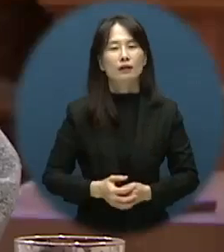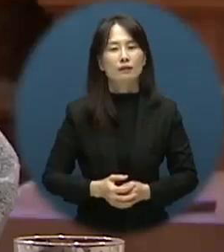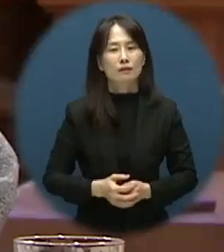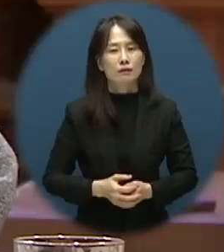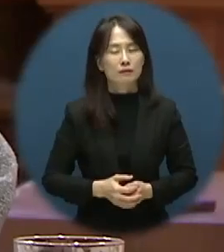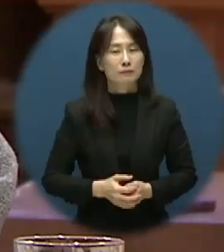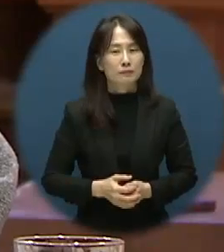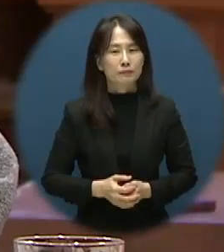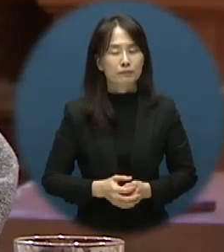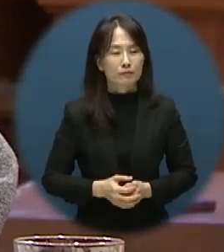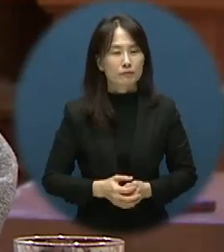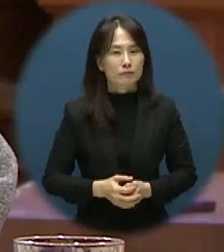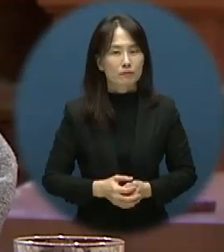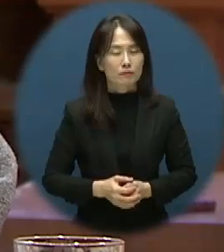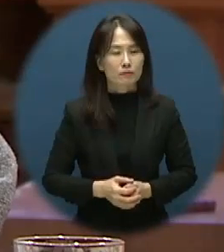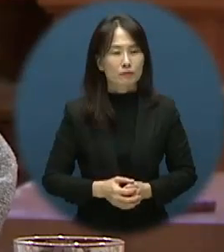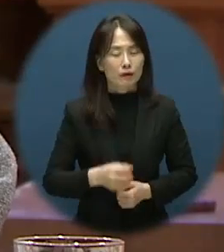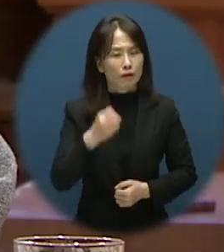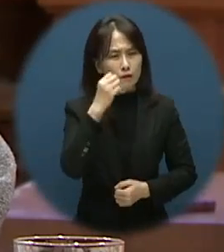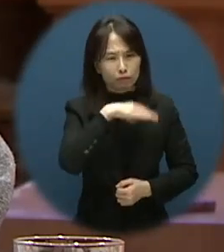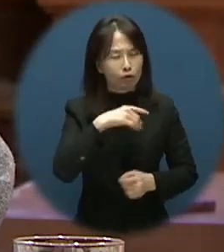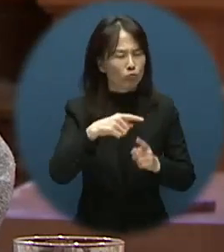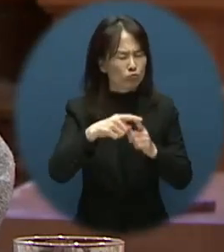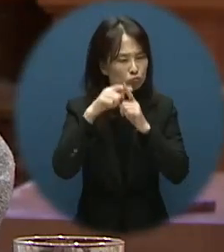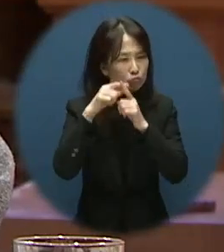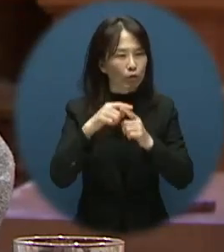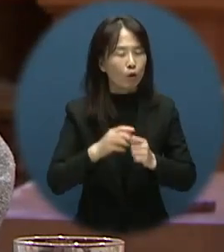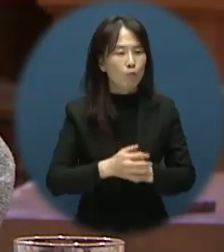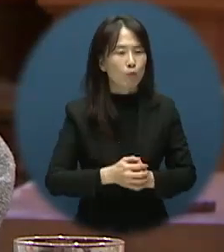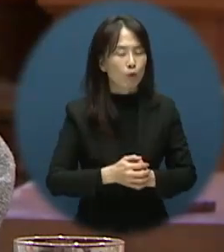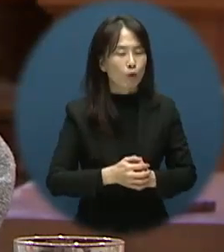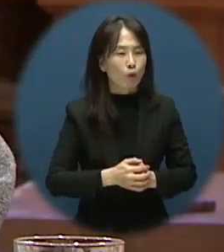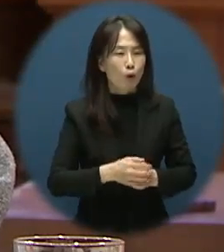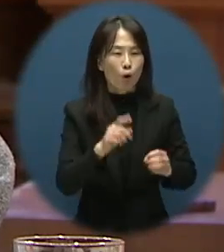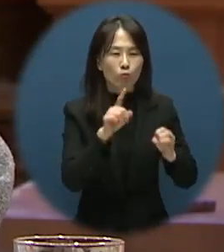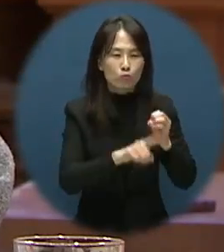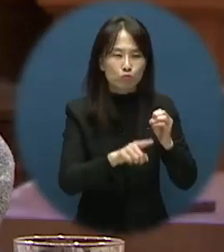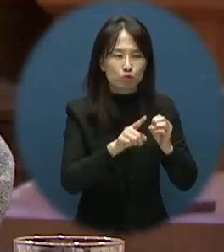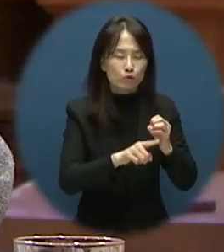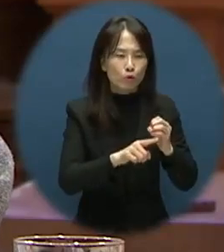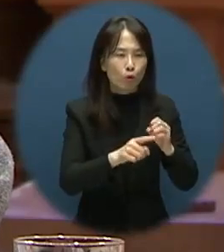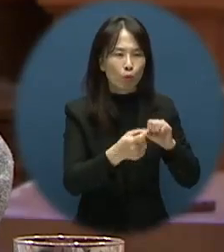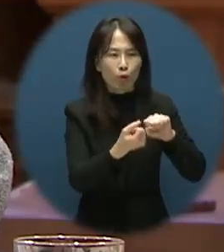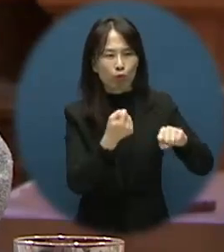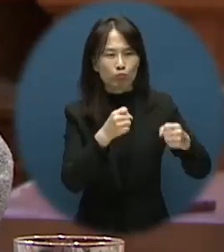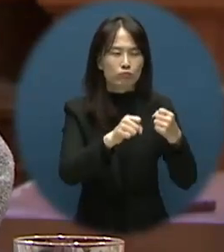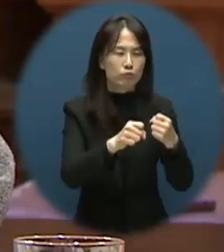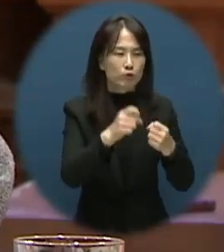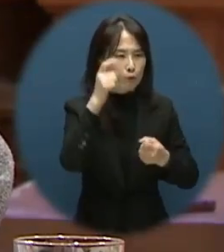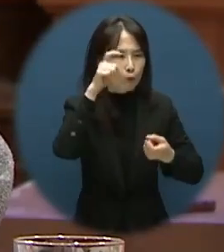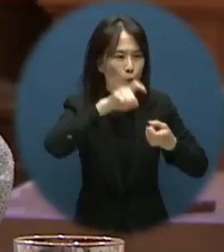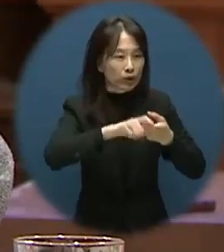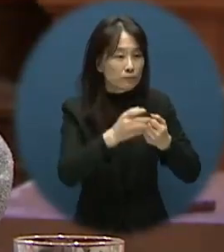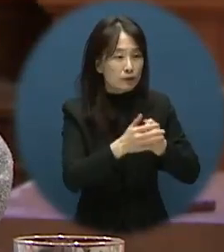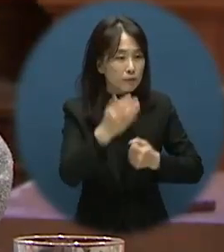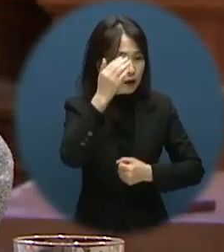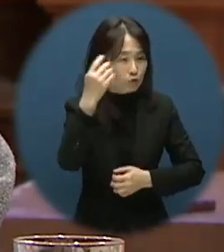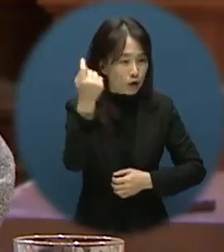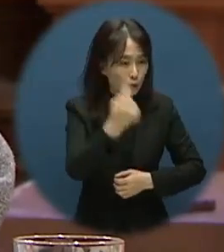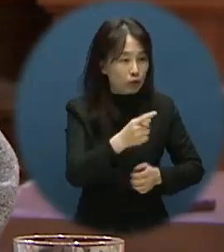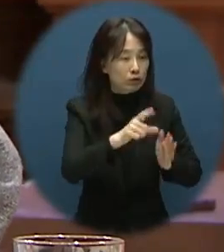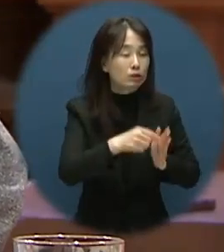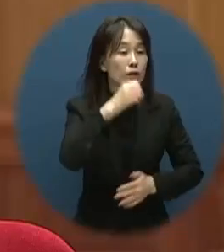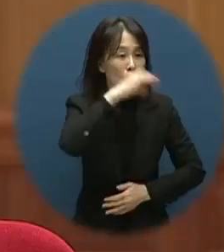그러니까 무작정 그 뭐 이소룡이나 뭐 불교 등등의 관심 때문에 한국에 왔을 때는